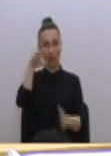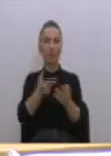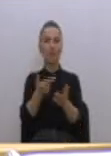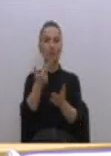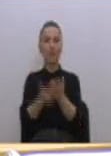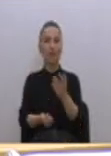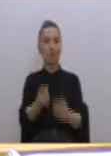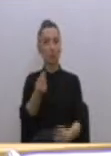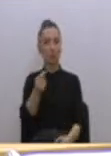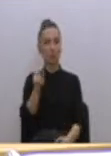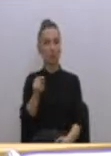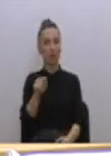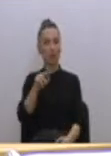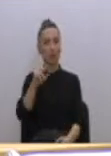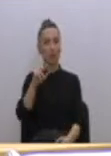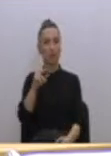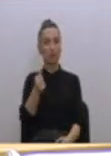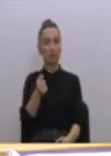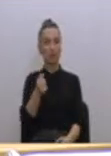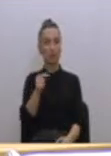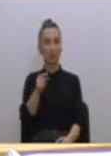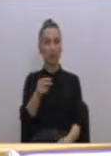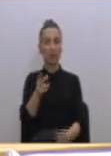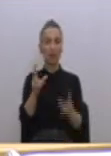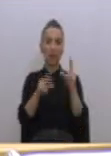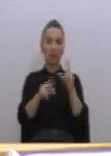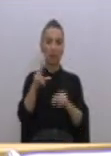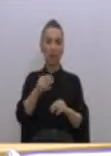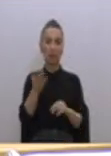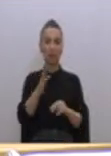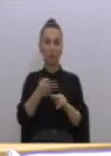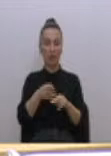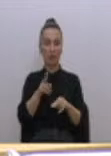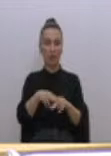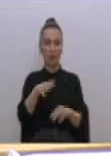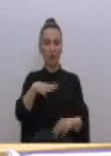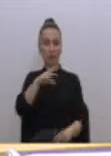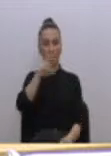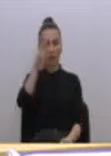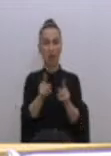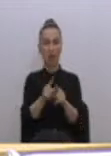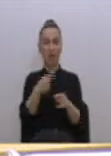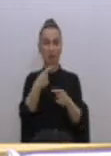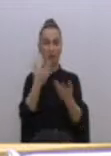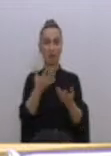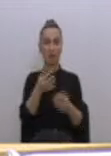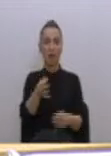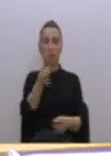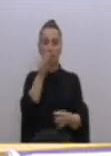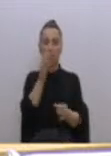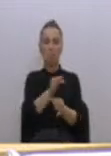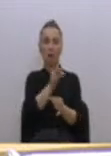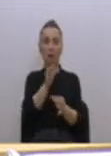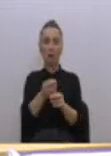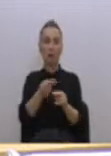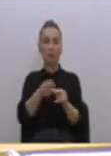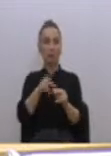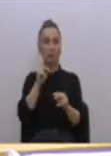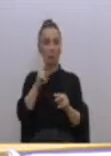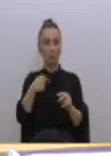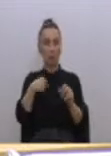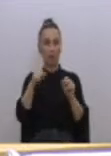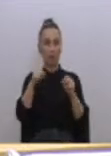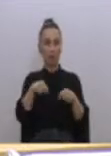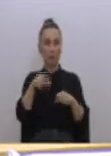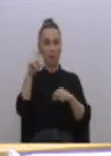tavepši, da, itfleba tuara, sakartvelos khelisupleb, Asta e ce se întâmplă, e ce se întâmplă,